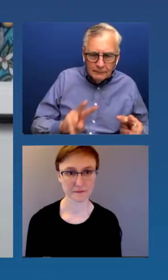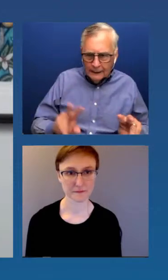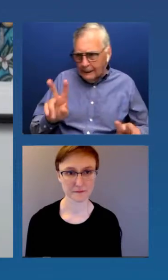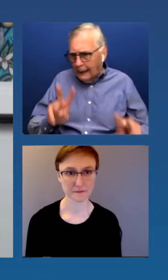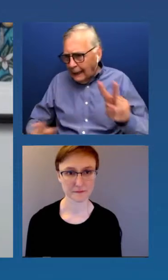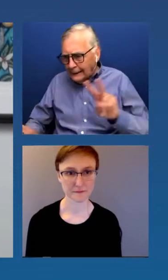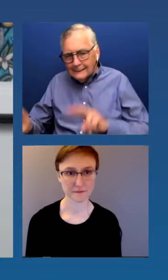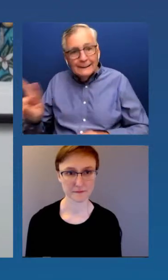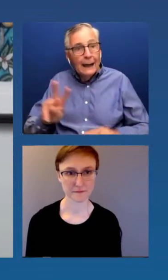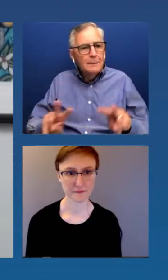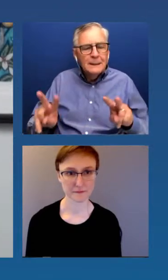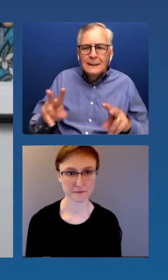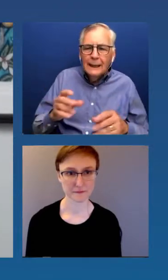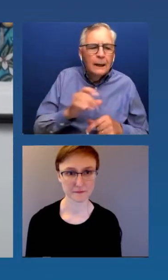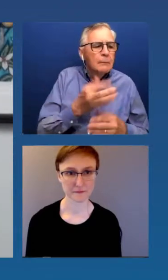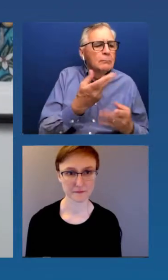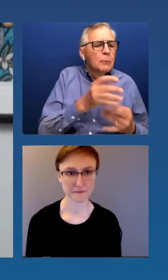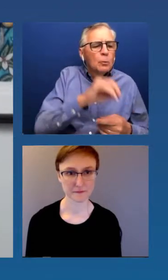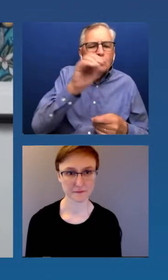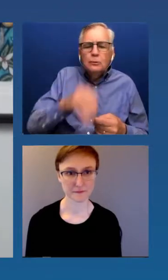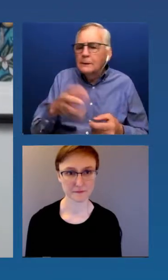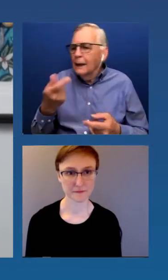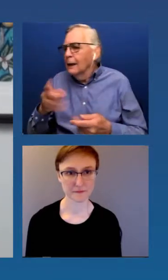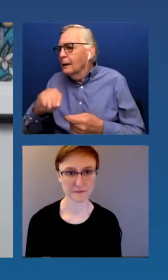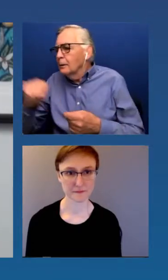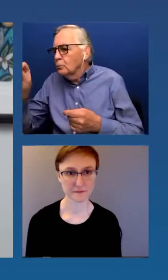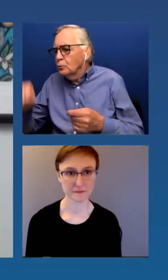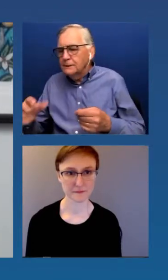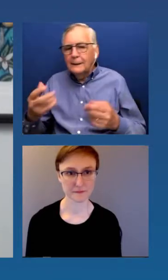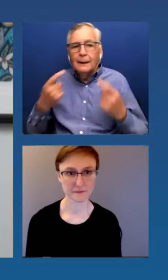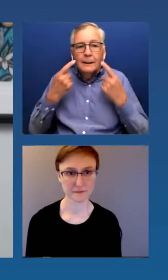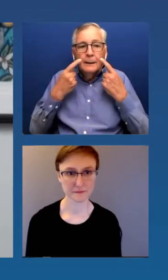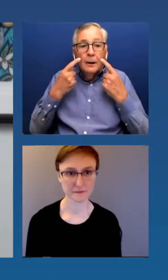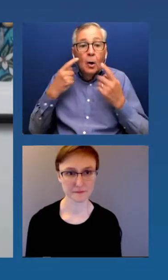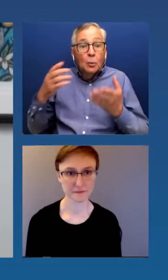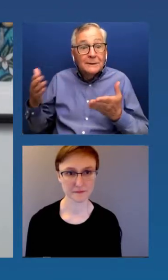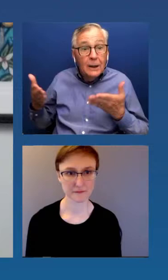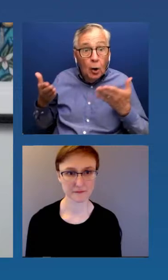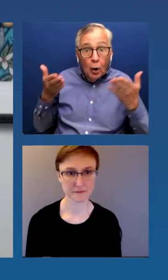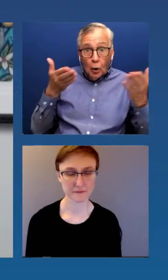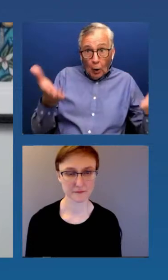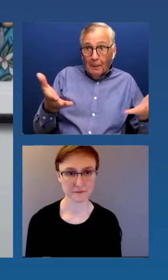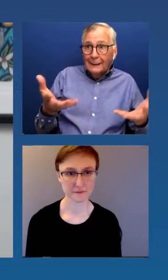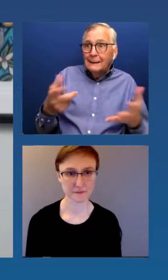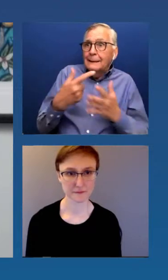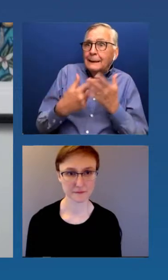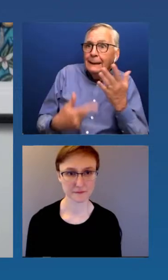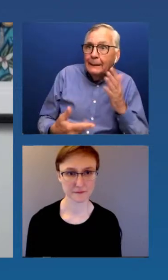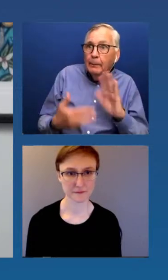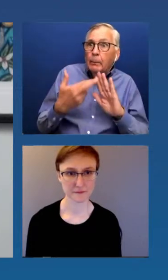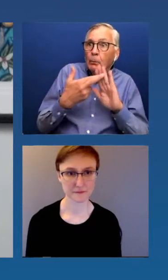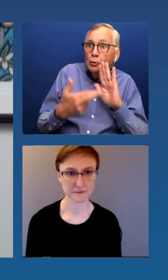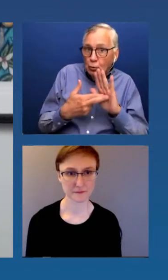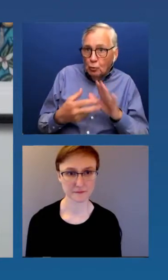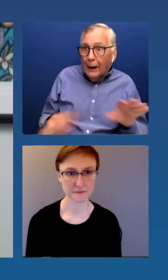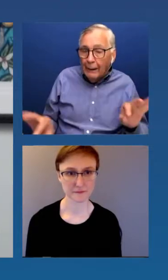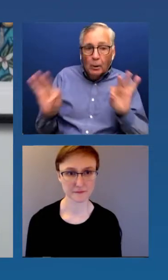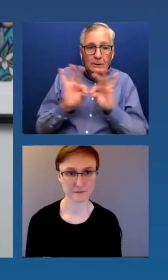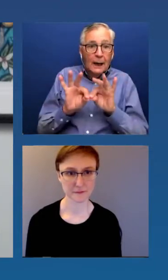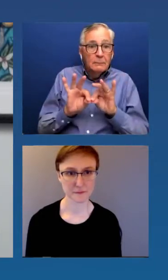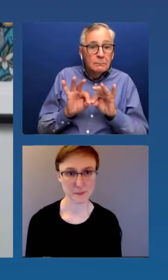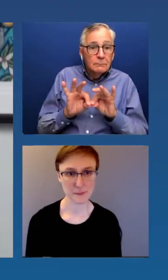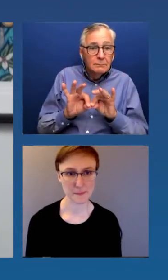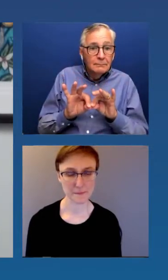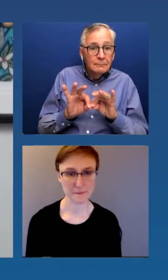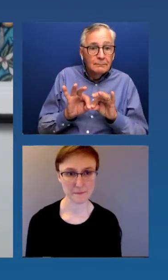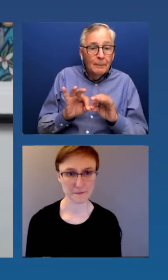examiner le taux dans les deux côtés et de recommander les mesures importantes, mais ce